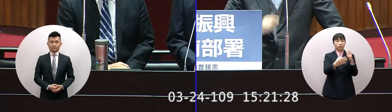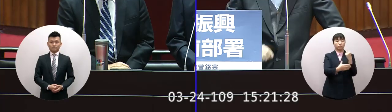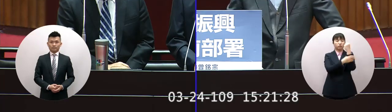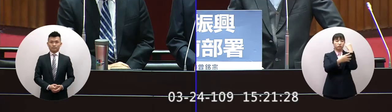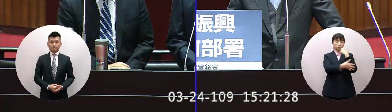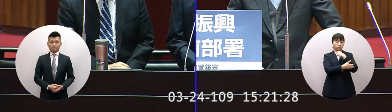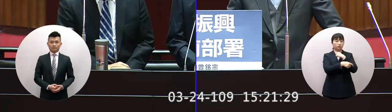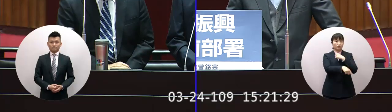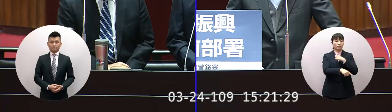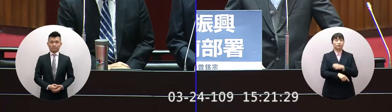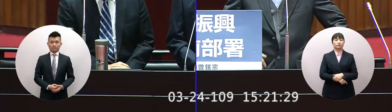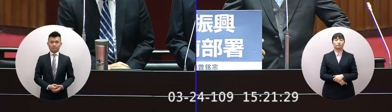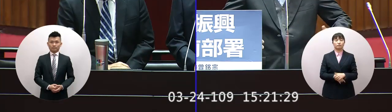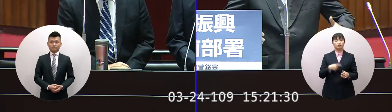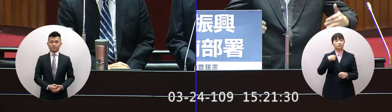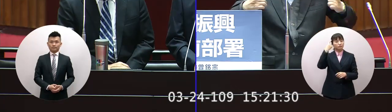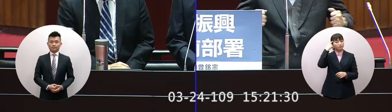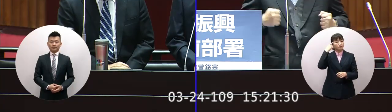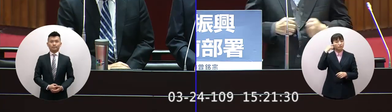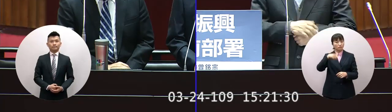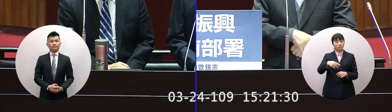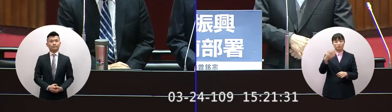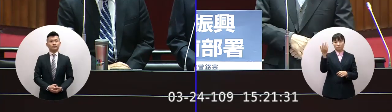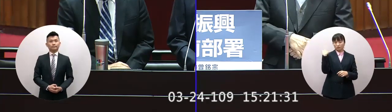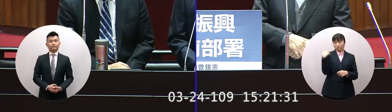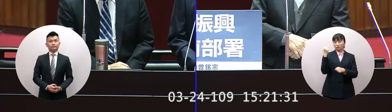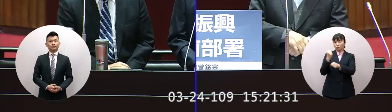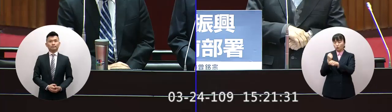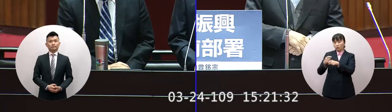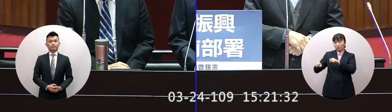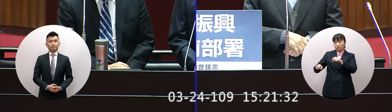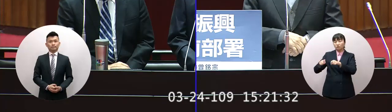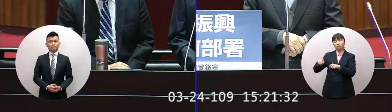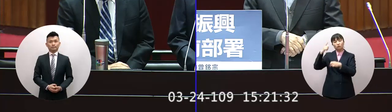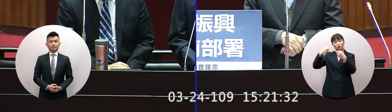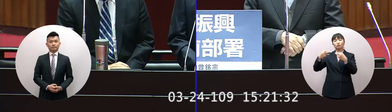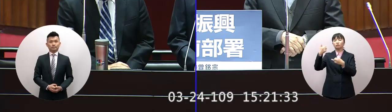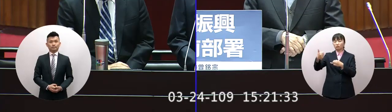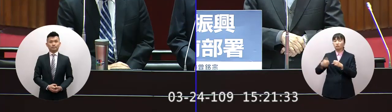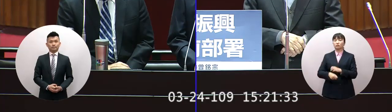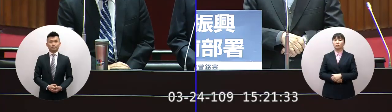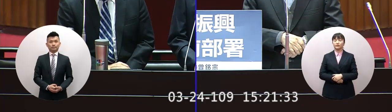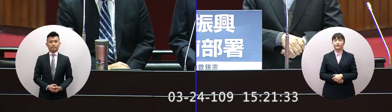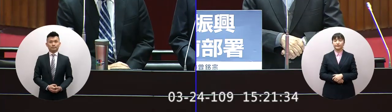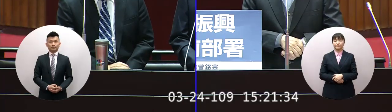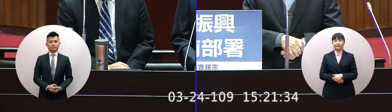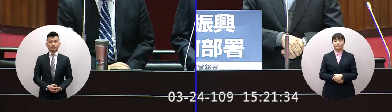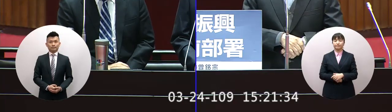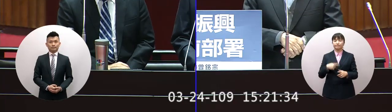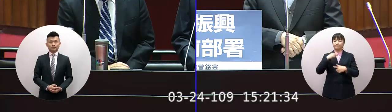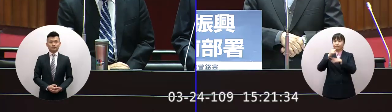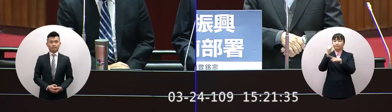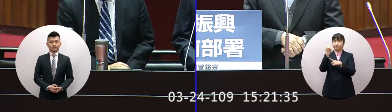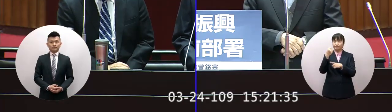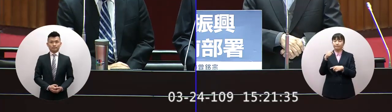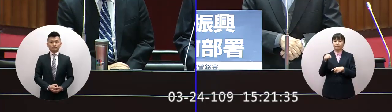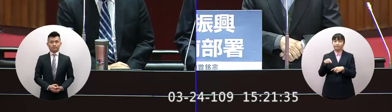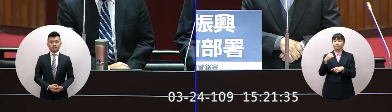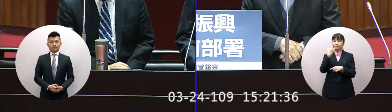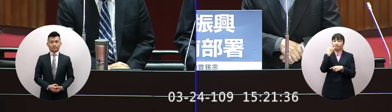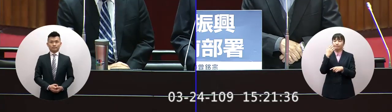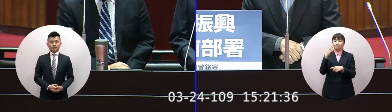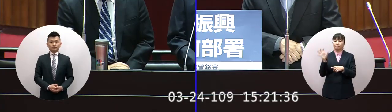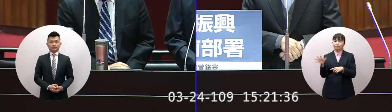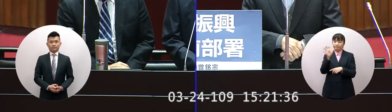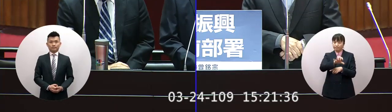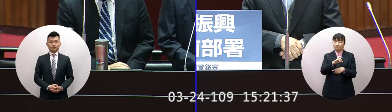业挺员工，我认为过去在实施上效果很好，我建议你先